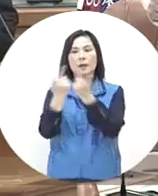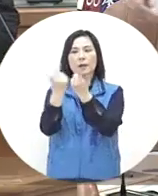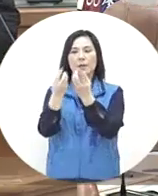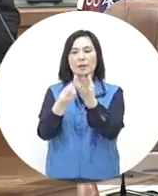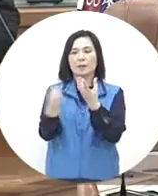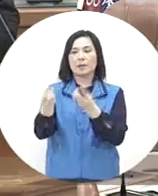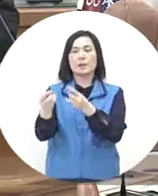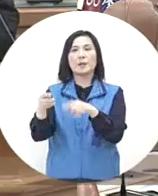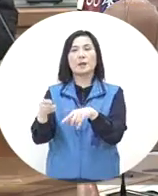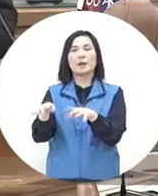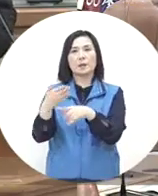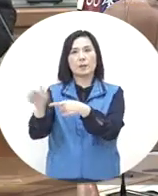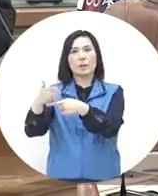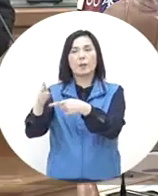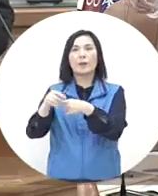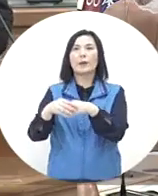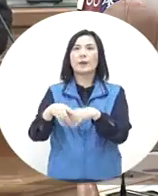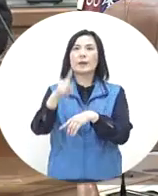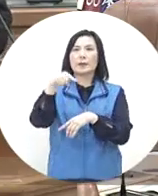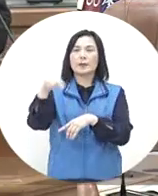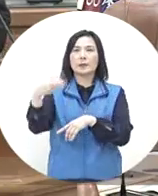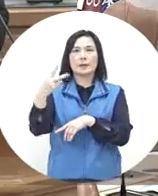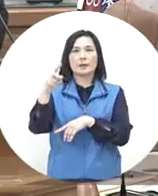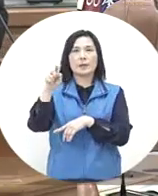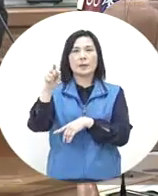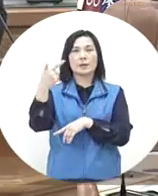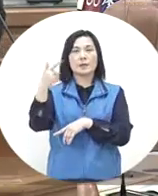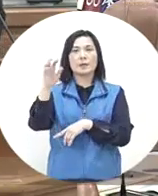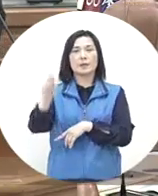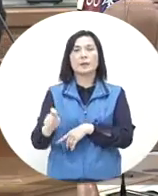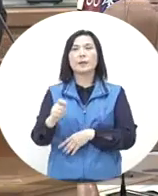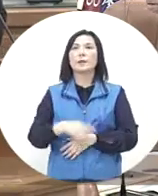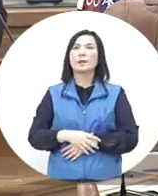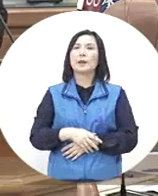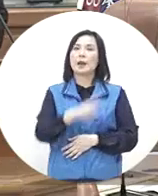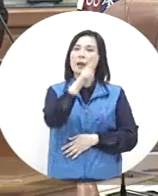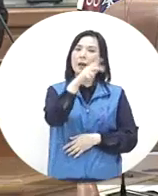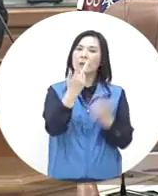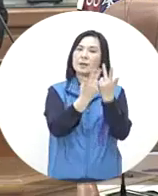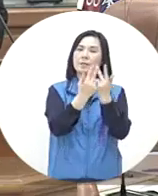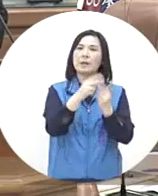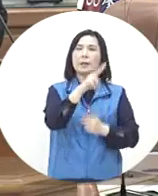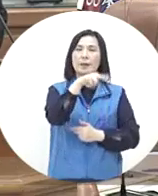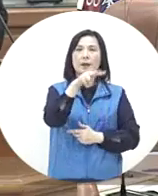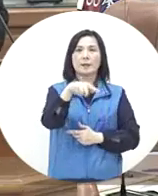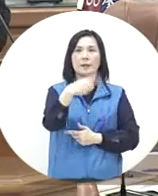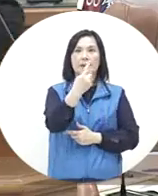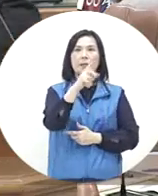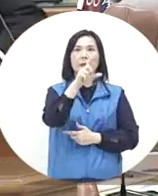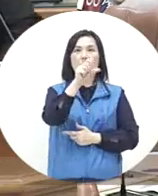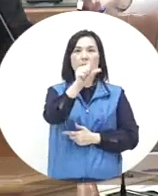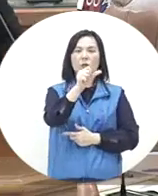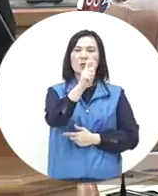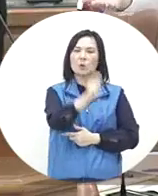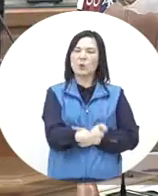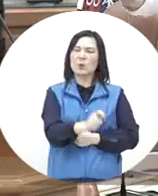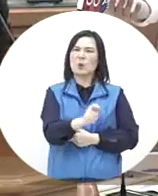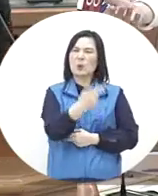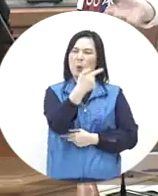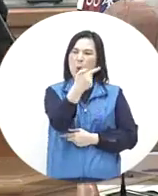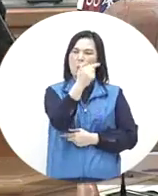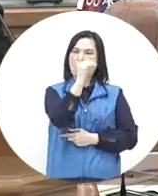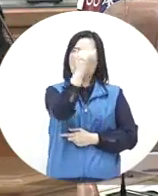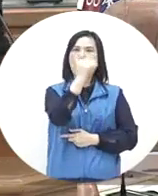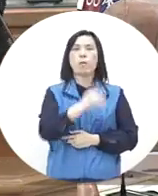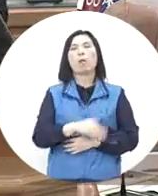1216亿。那这个部分讲起来就是说，其实2165亿来讲，对我们来讲也是一个很大的一个数字，尤其对地方